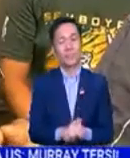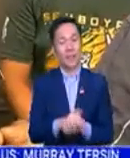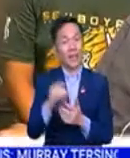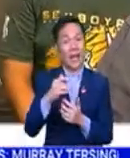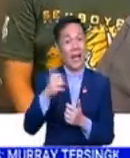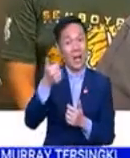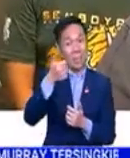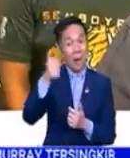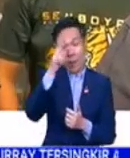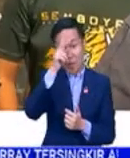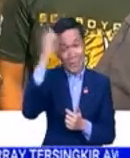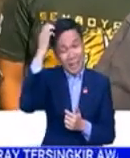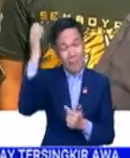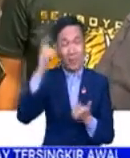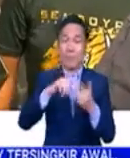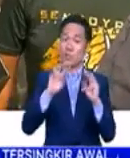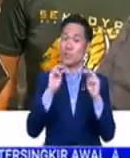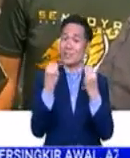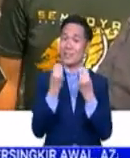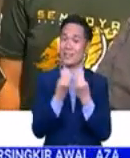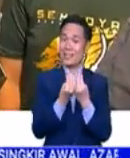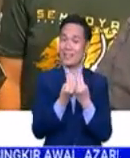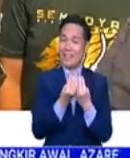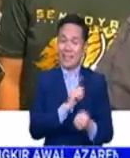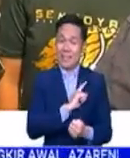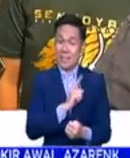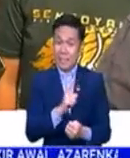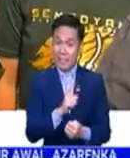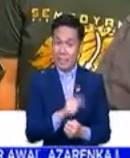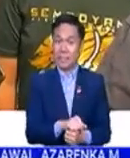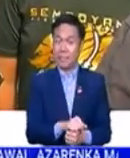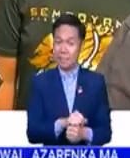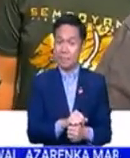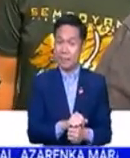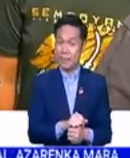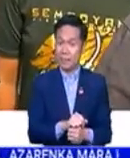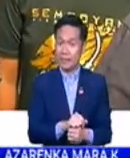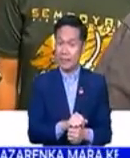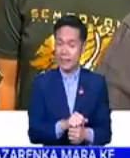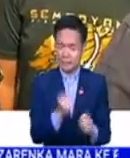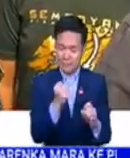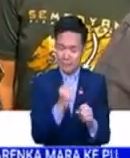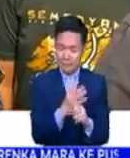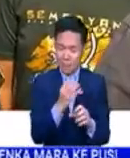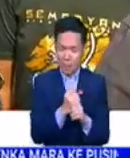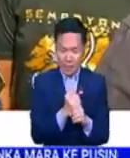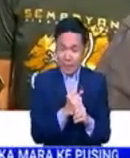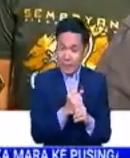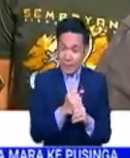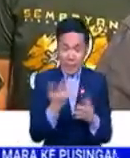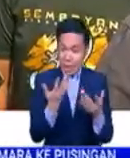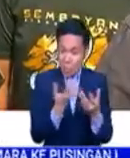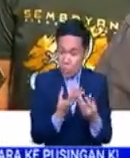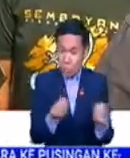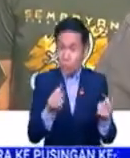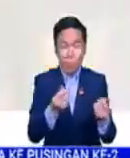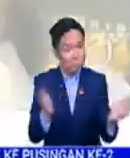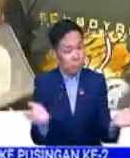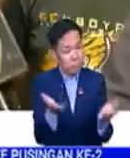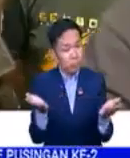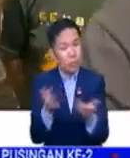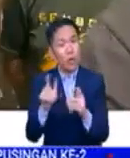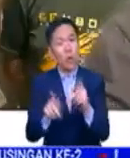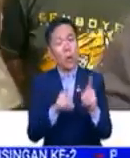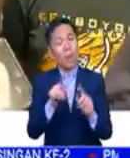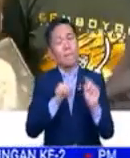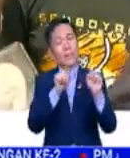kerajaan negeri dan juga Majlis Agama Islam mencari solution untuk dapat imarahkan surau dan masjid.